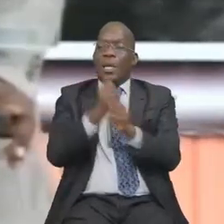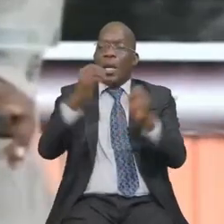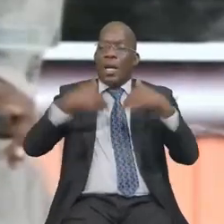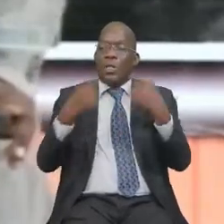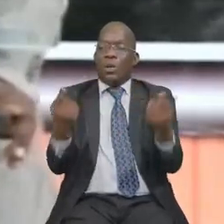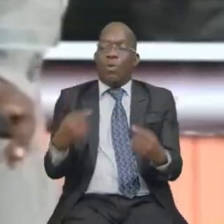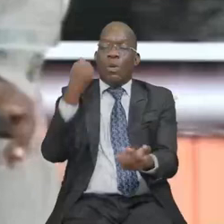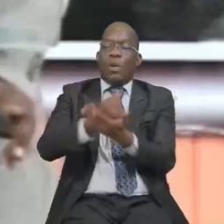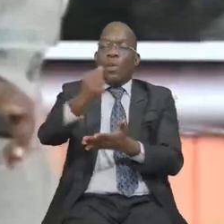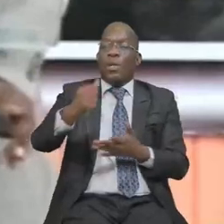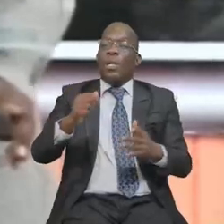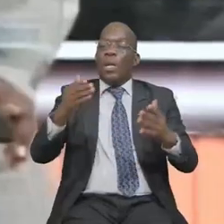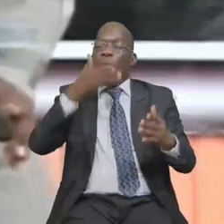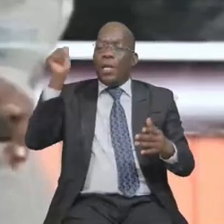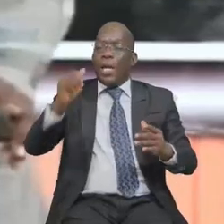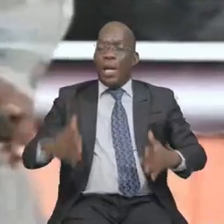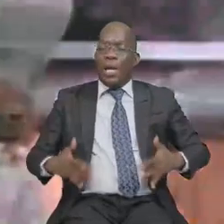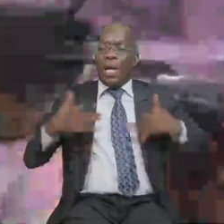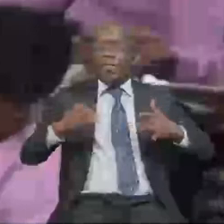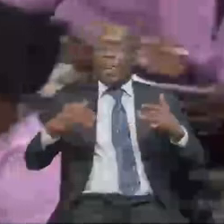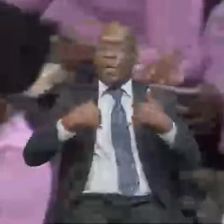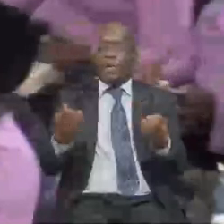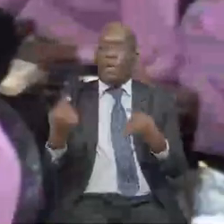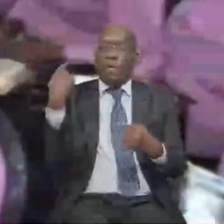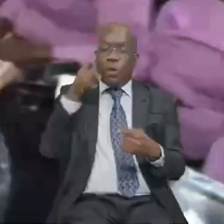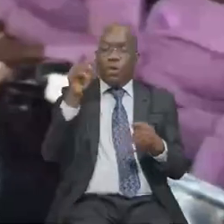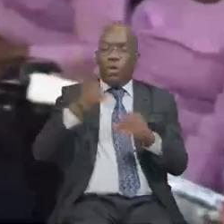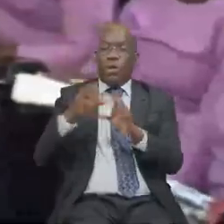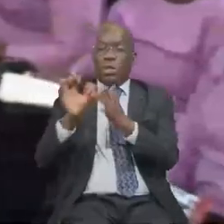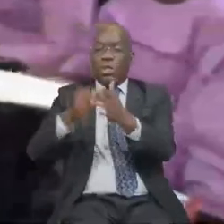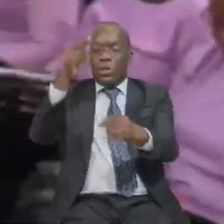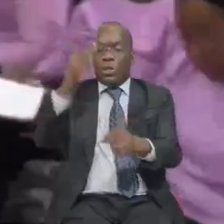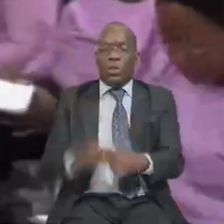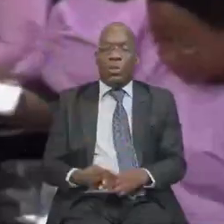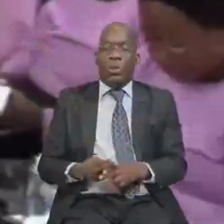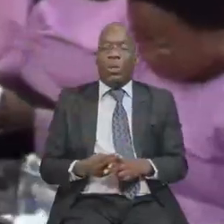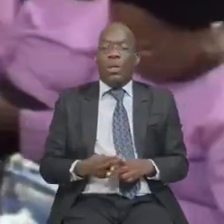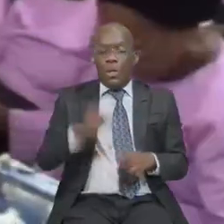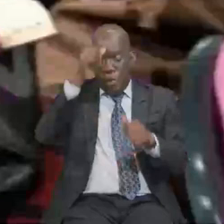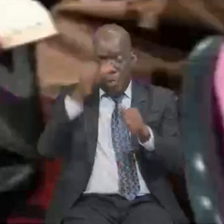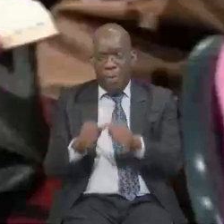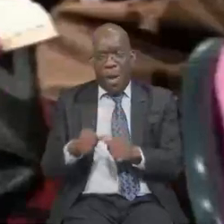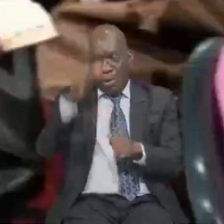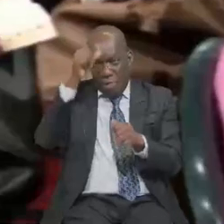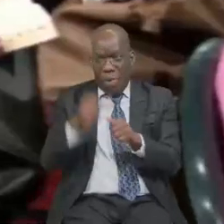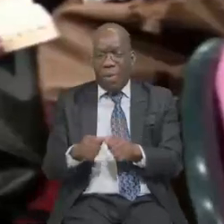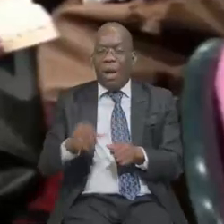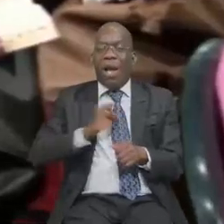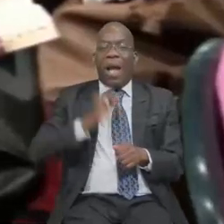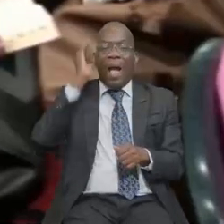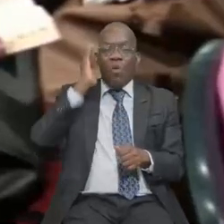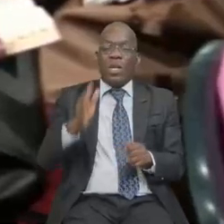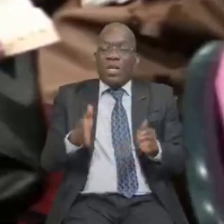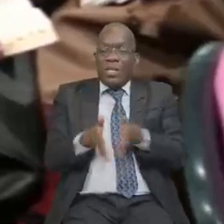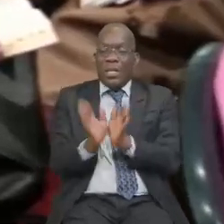vie vient pour toi au nom de Jésus. Mais rappelle-toi. Voici sur quoi je